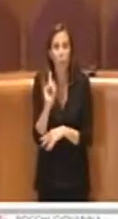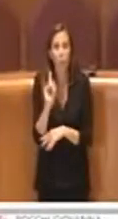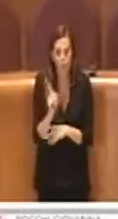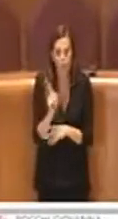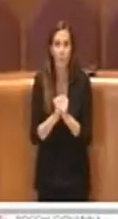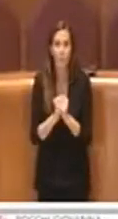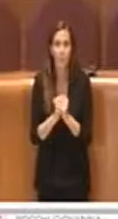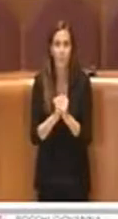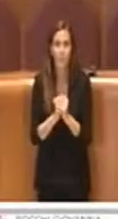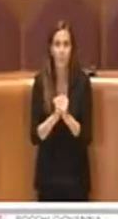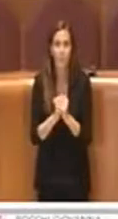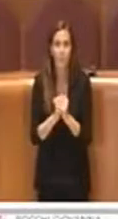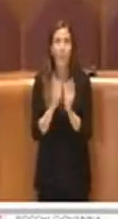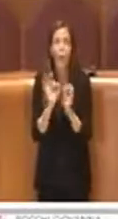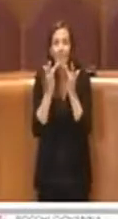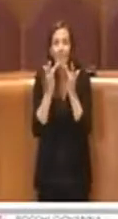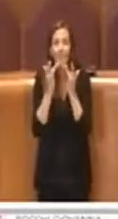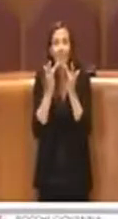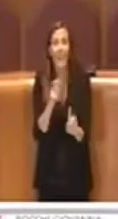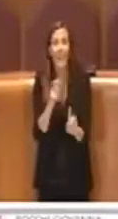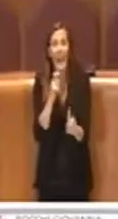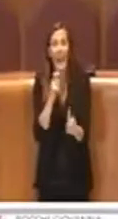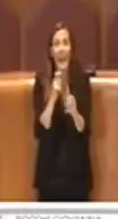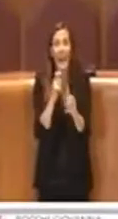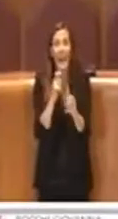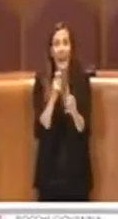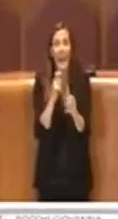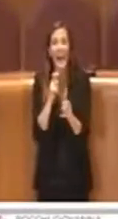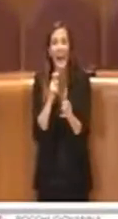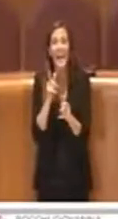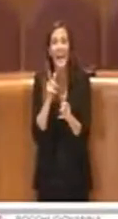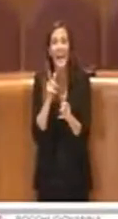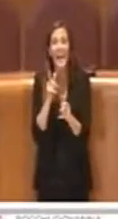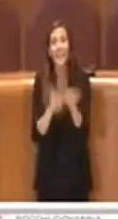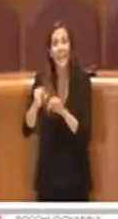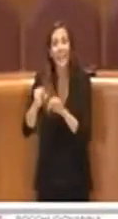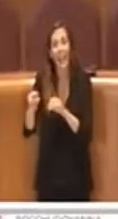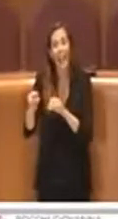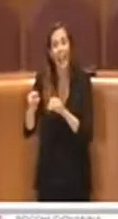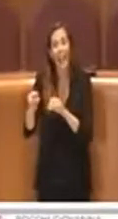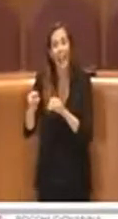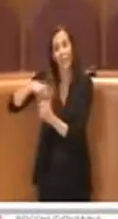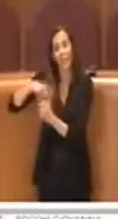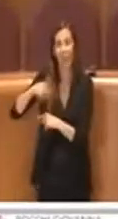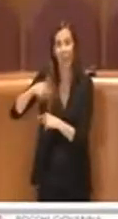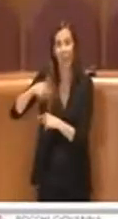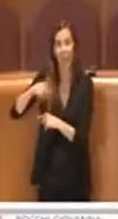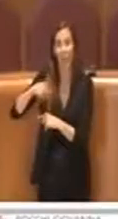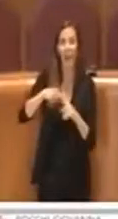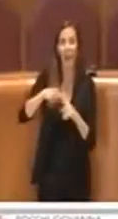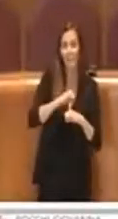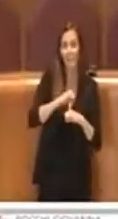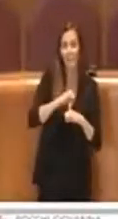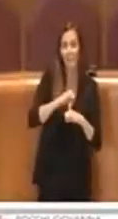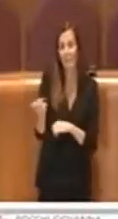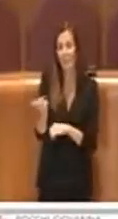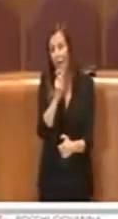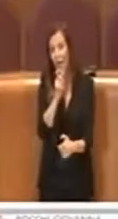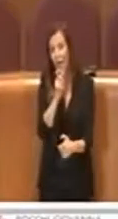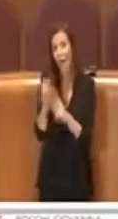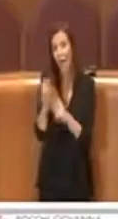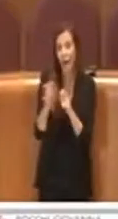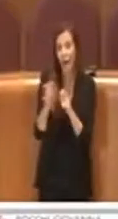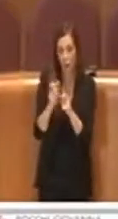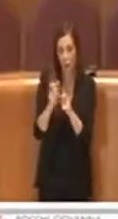appunto il rapporto tra amministrazione e lo spettacolo viaggiante anche alla luce riparato delle note ministeriali emesse per